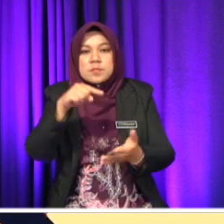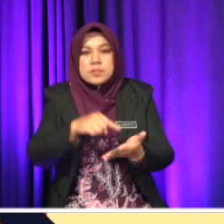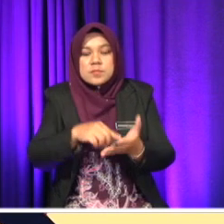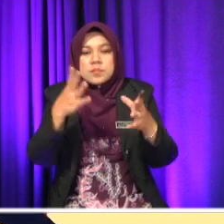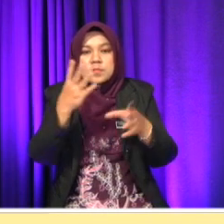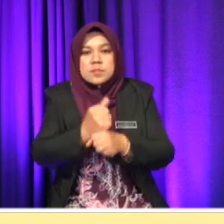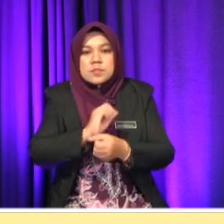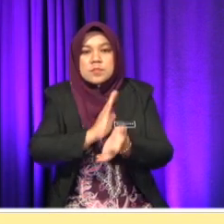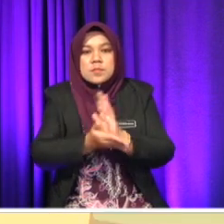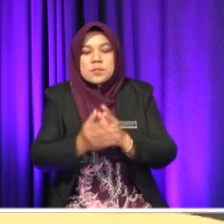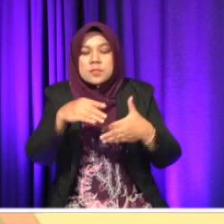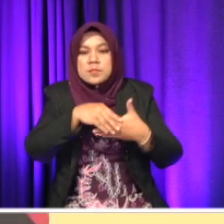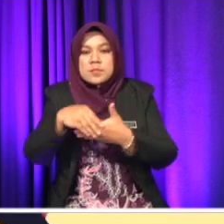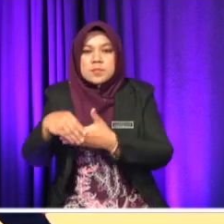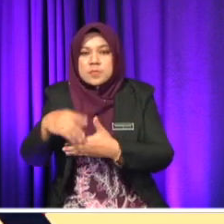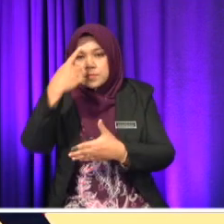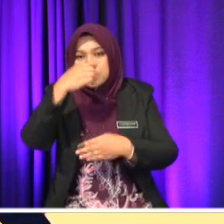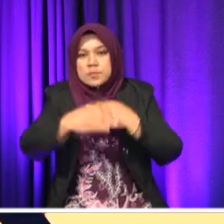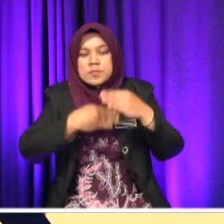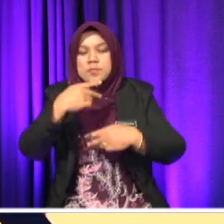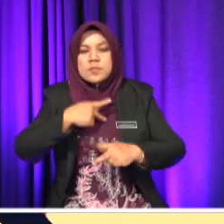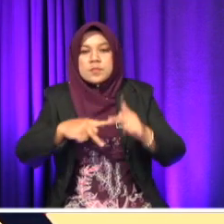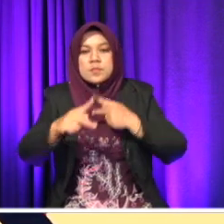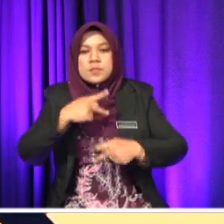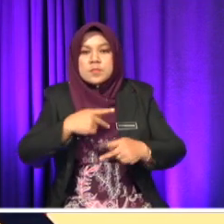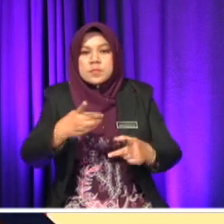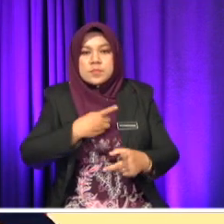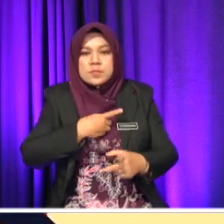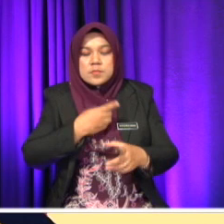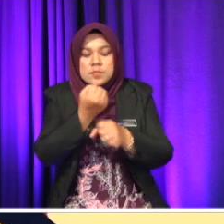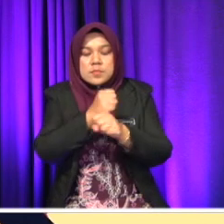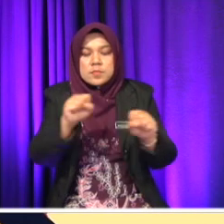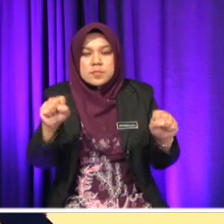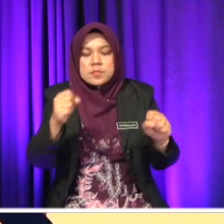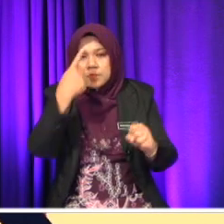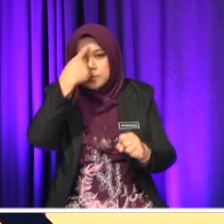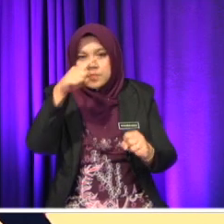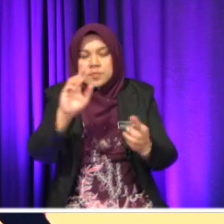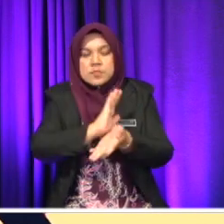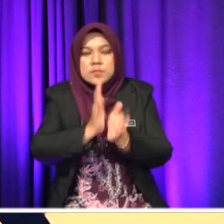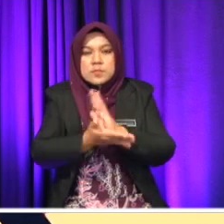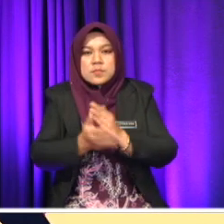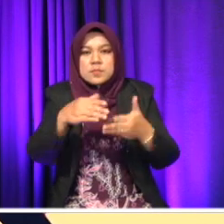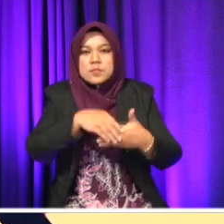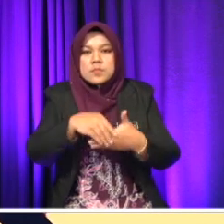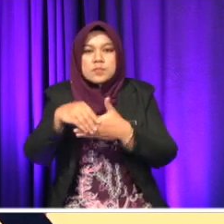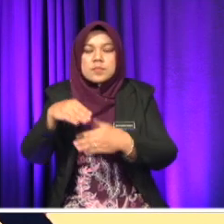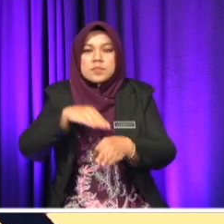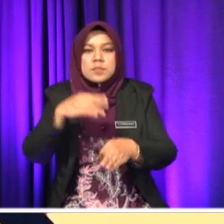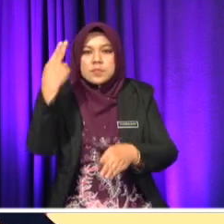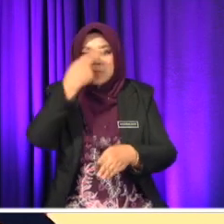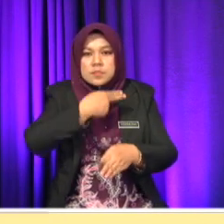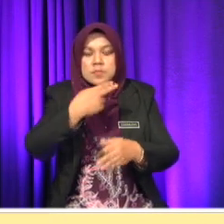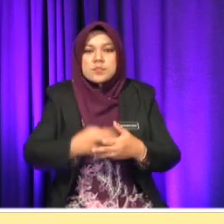panduan untuk kami membina potensi diri sebagai persediaan untuk menjadi seorang pemimpin pada masa